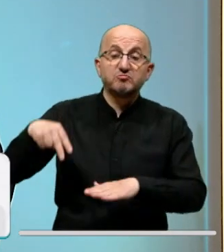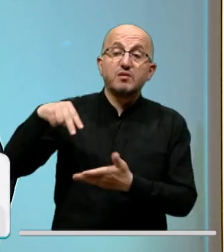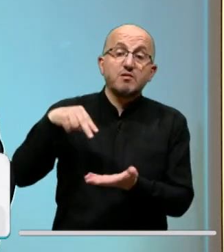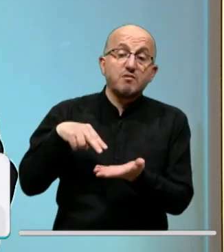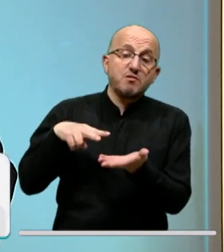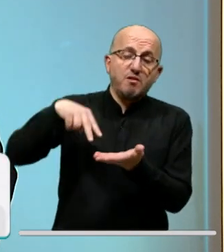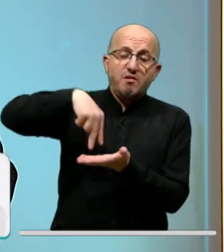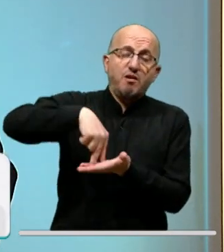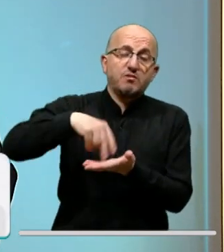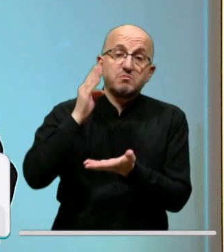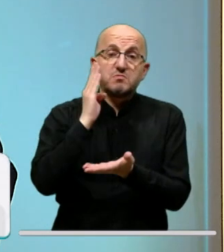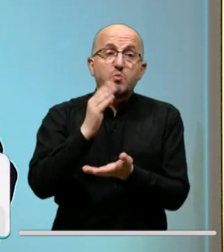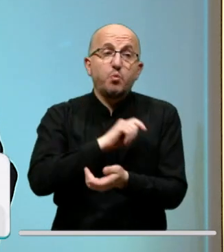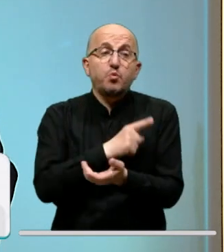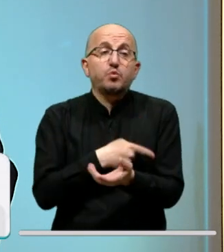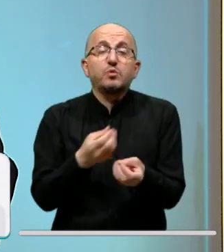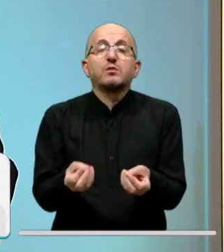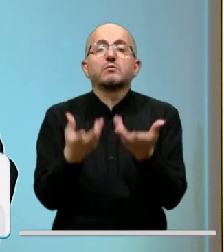bir hastalığın